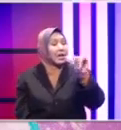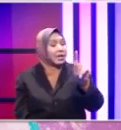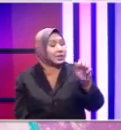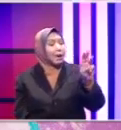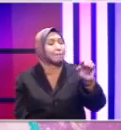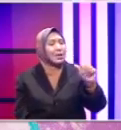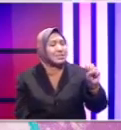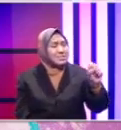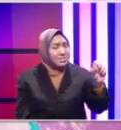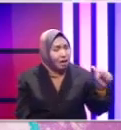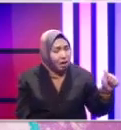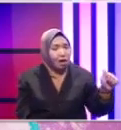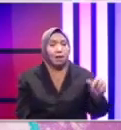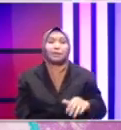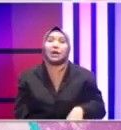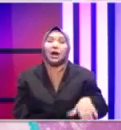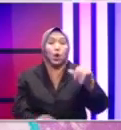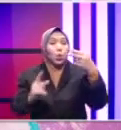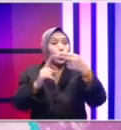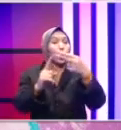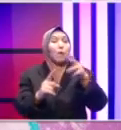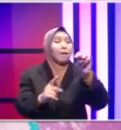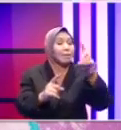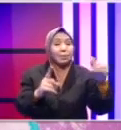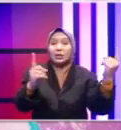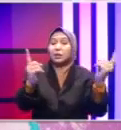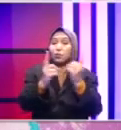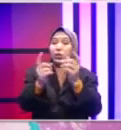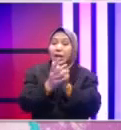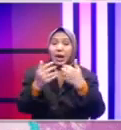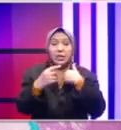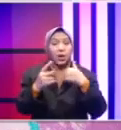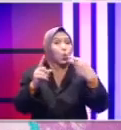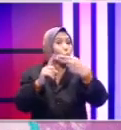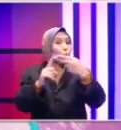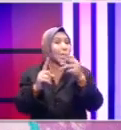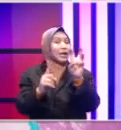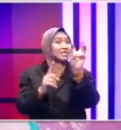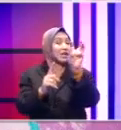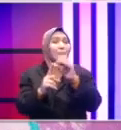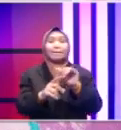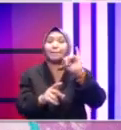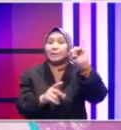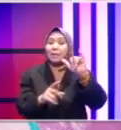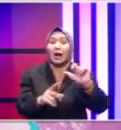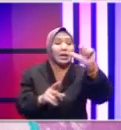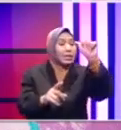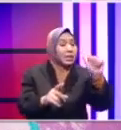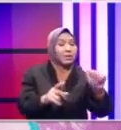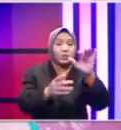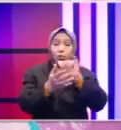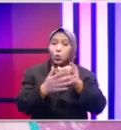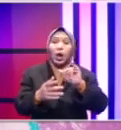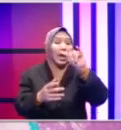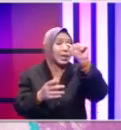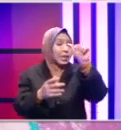times segitu huruf mad bertemu dengan sel pasti ada hurufnya bersabda minimalis itu format atau